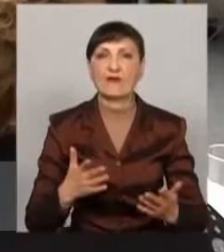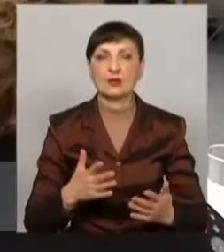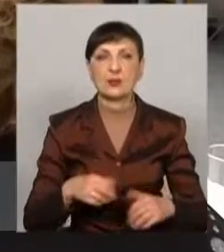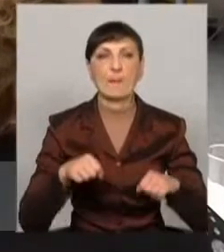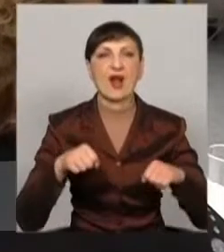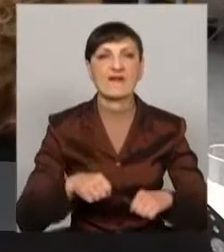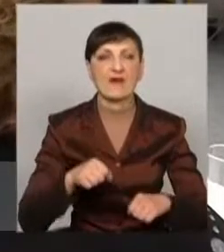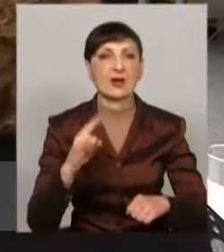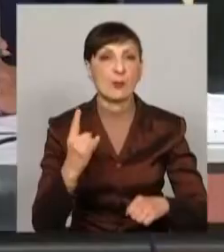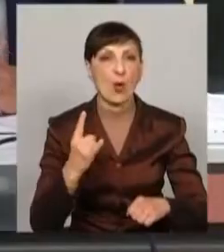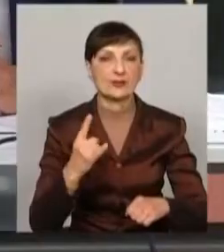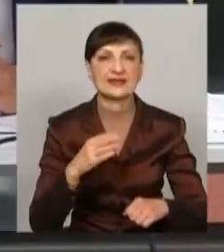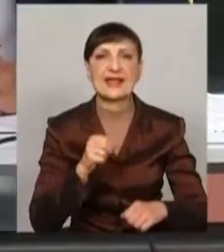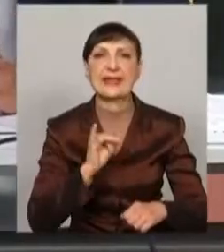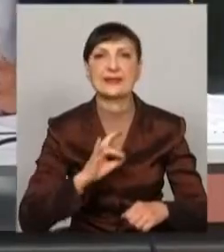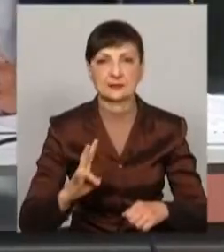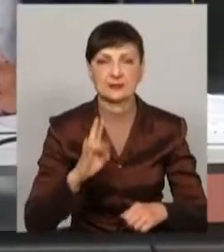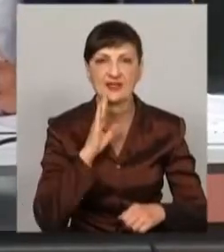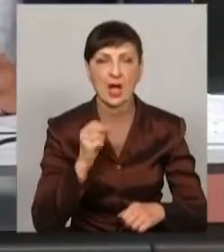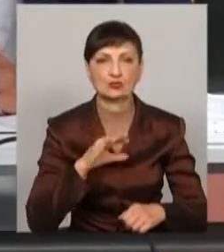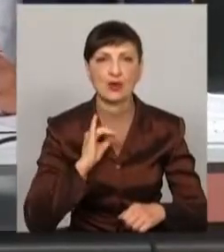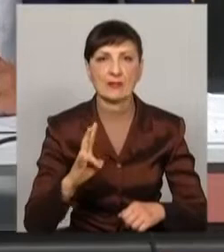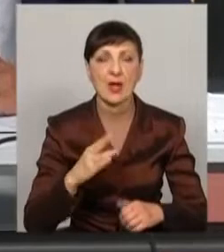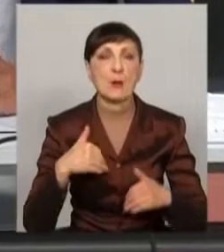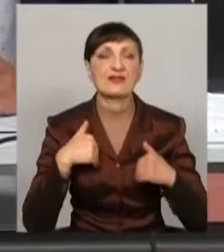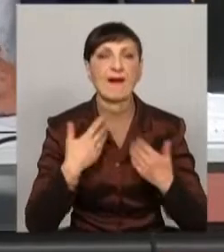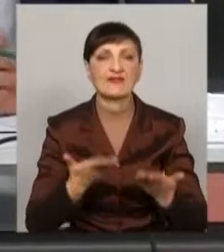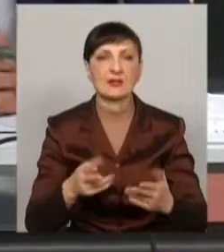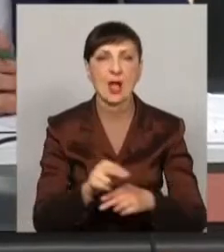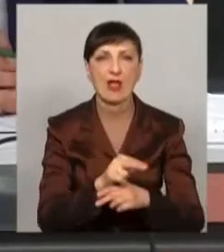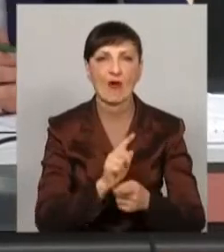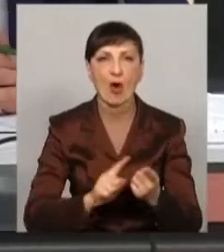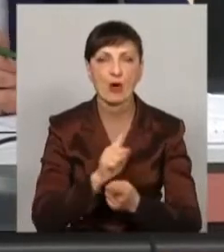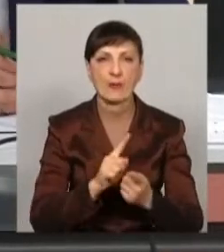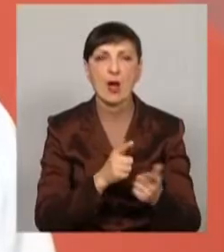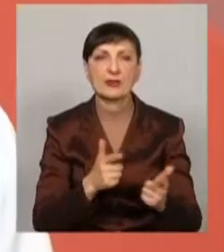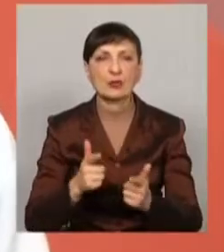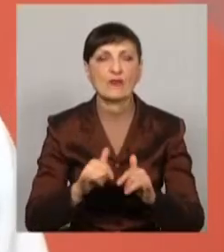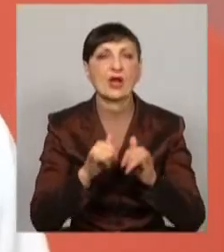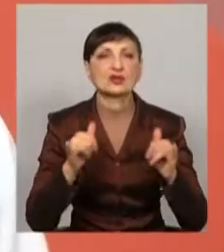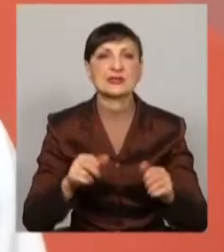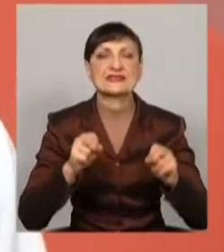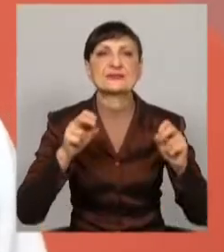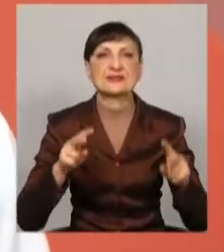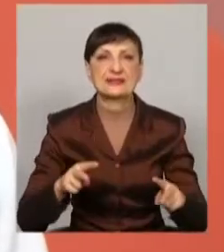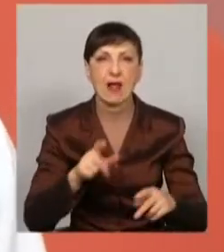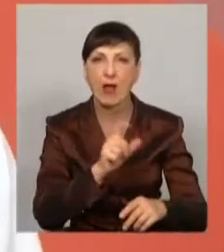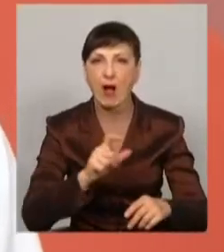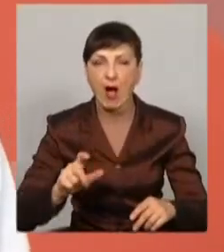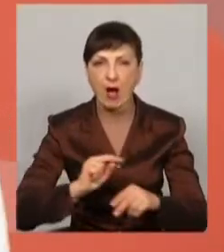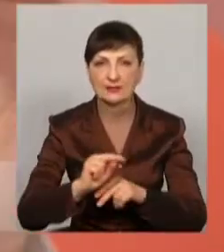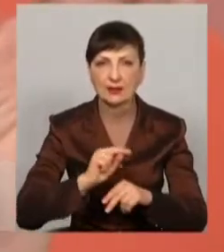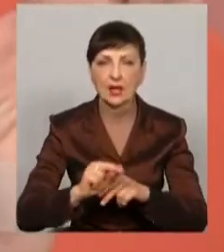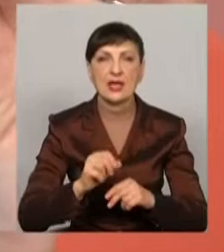уполномоченная по правам ребенка Ружан Саин предлагает внедрить реформы, направленные на подготовку и расширение специализированных кадров и